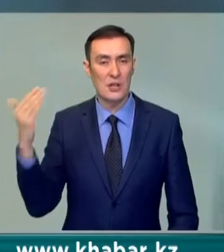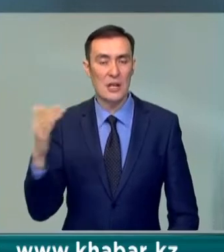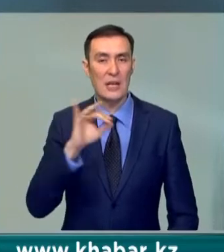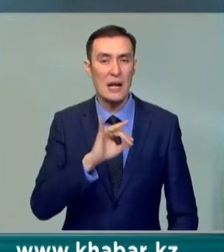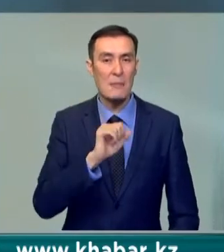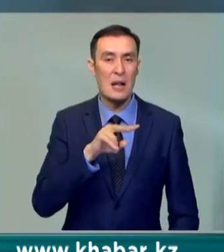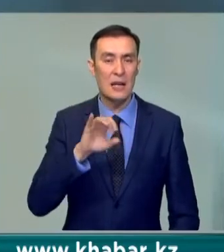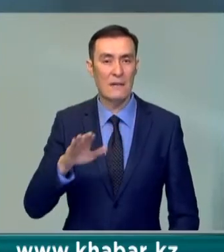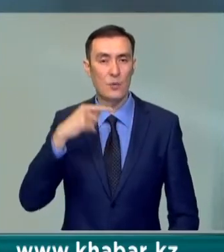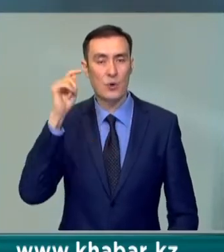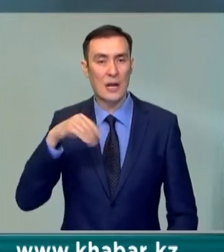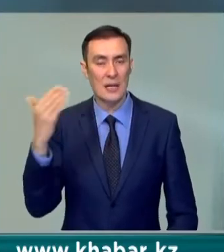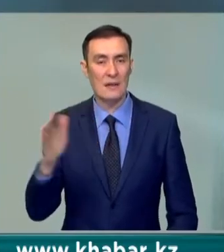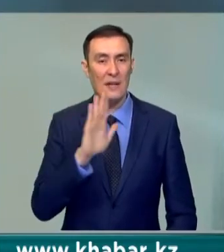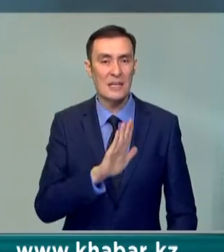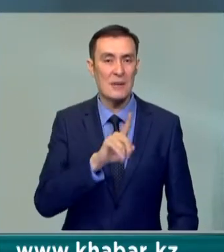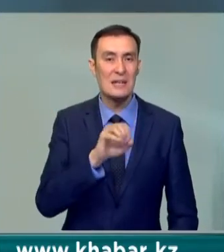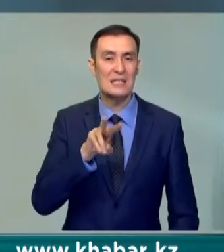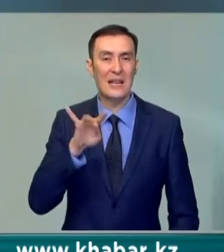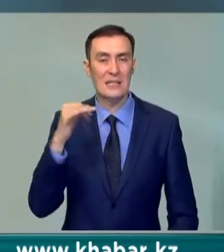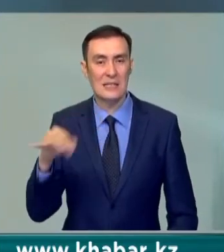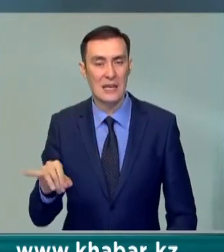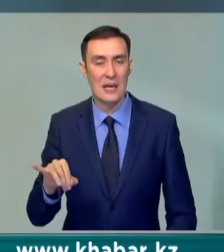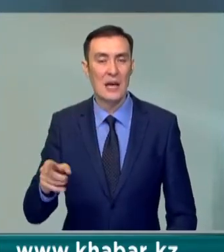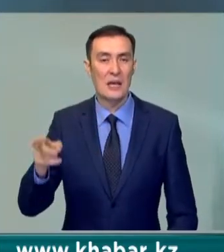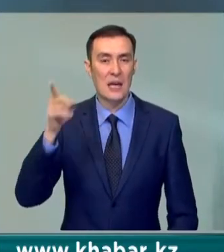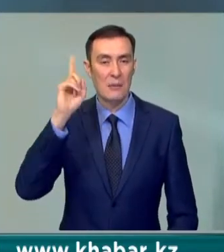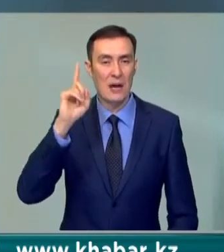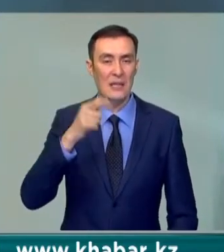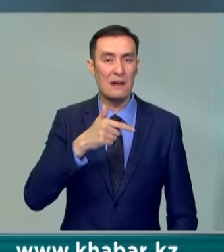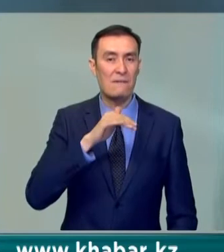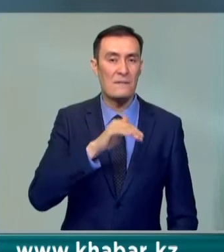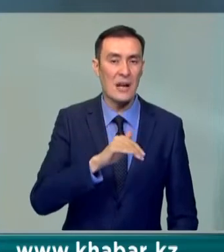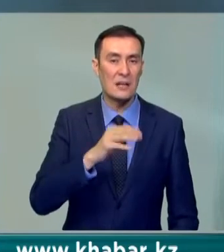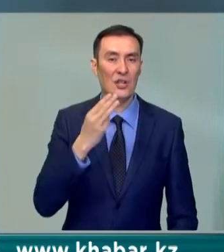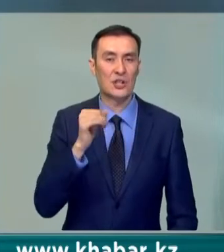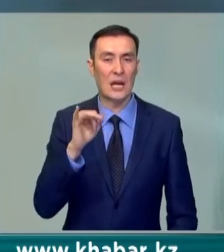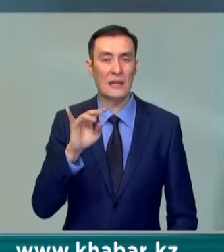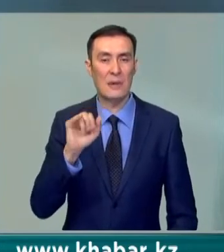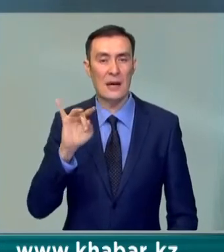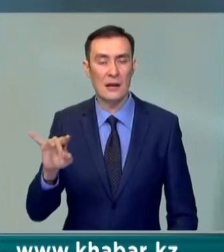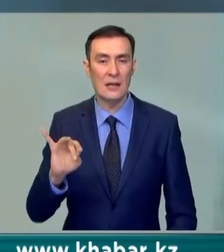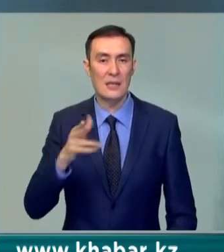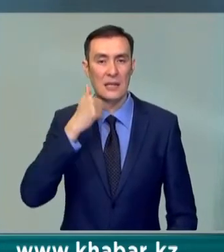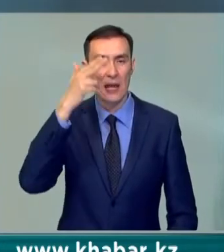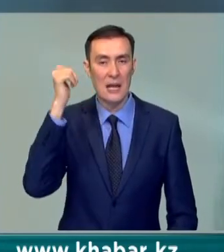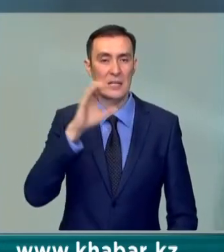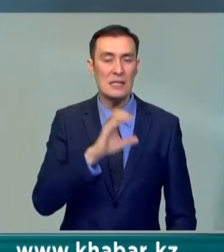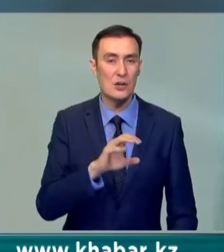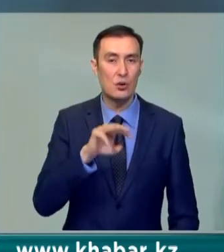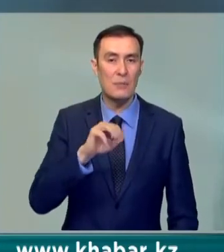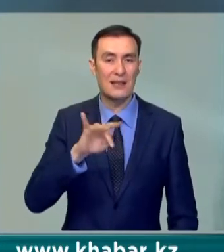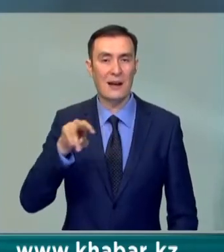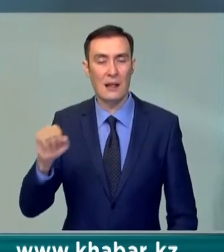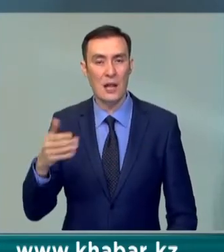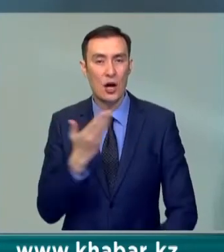Азербайджана Ильхам Алиева, Украины Владимир Зеленский нас поздравил, Германии Франк-Вальтер Штайнмайер, Италии Седжо